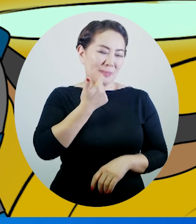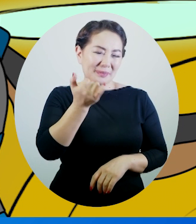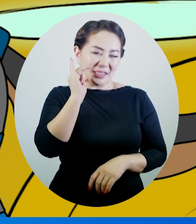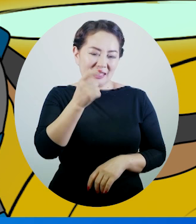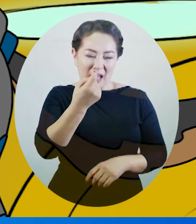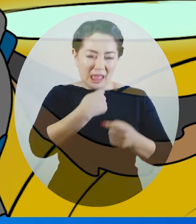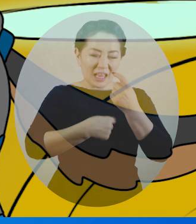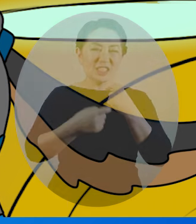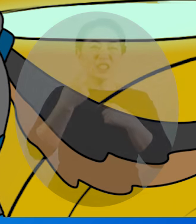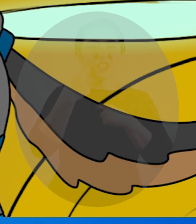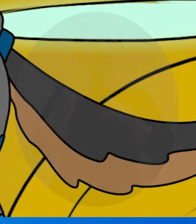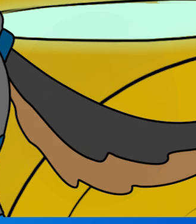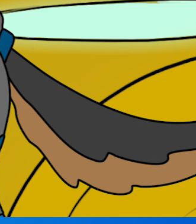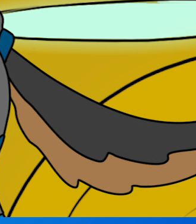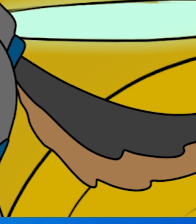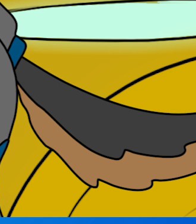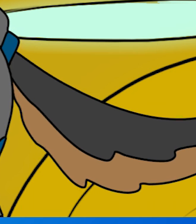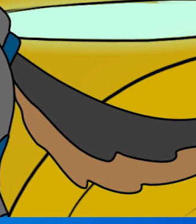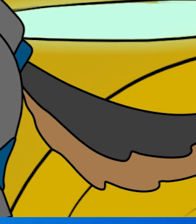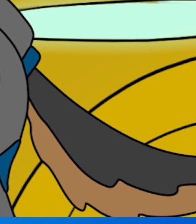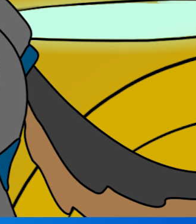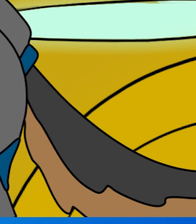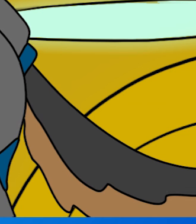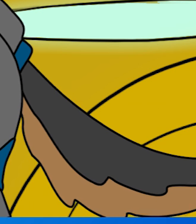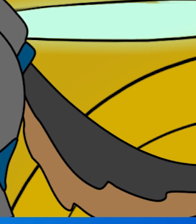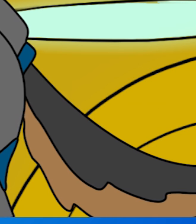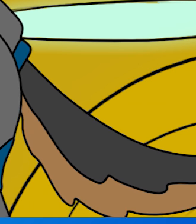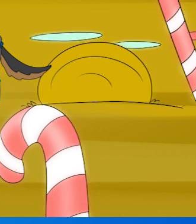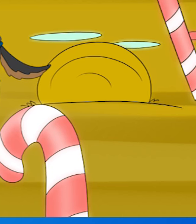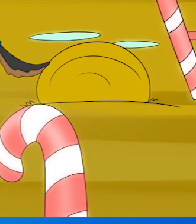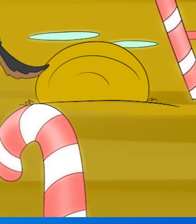Яа, энэ хитэх амттай идчихжээ. Шүд өвдөд байна.